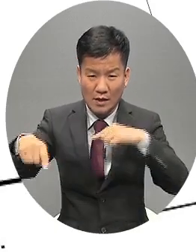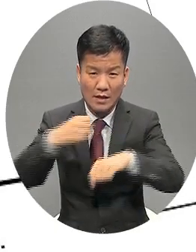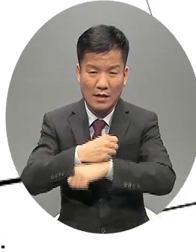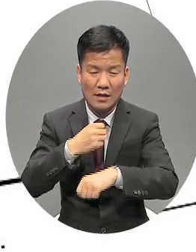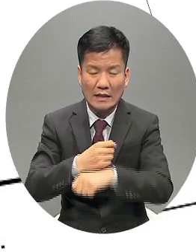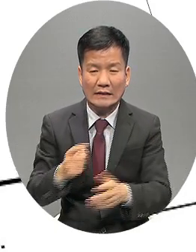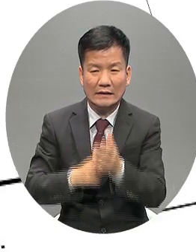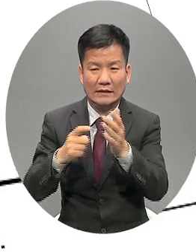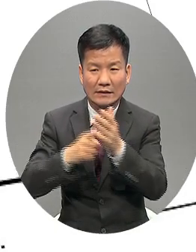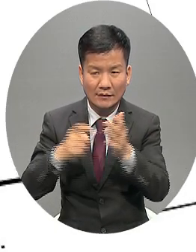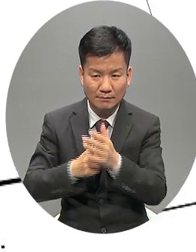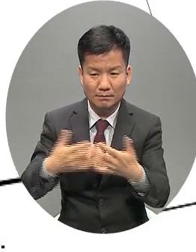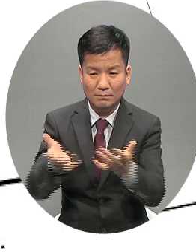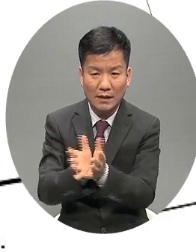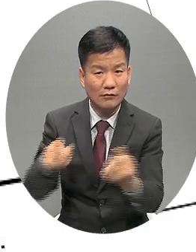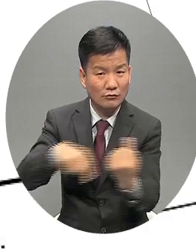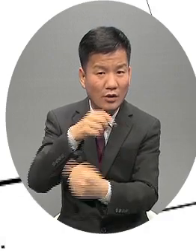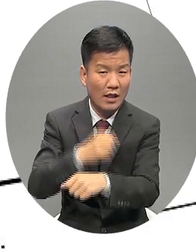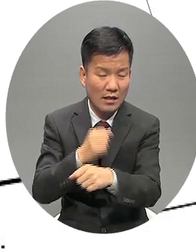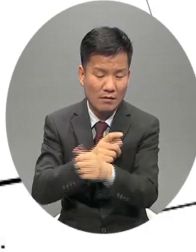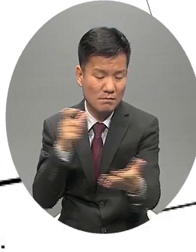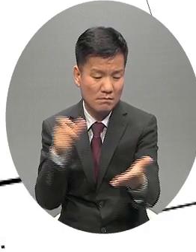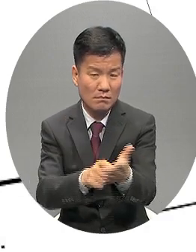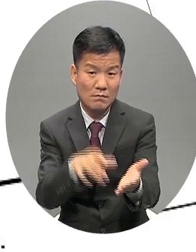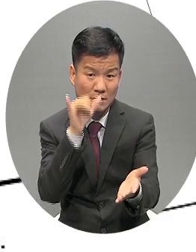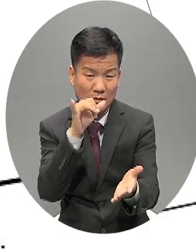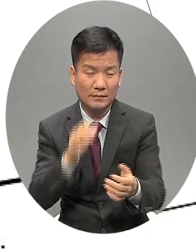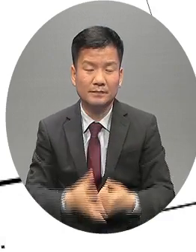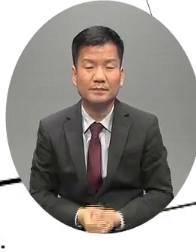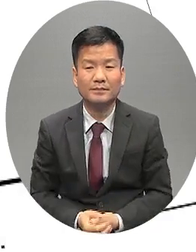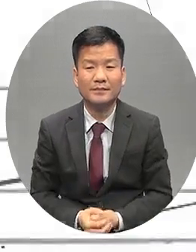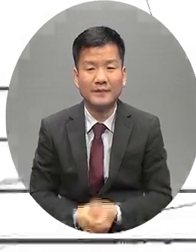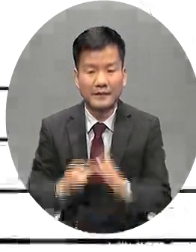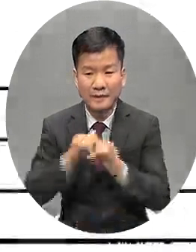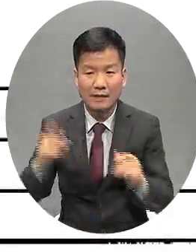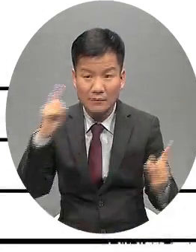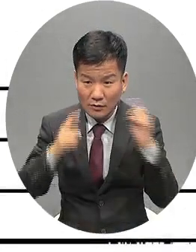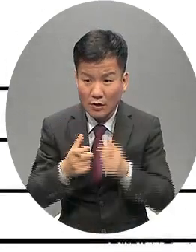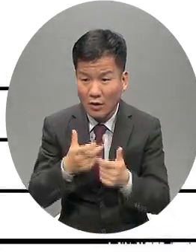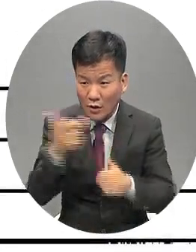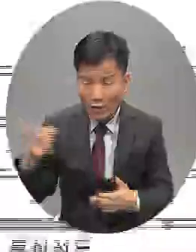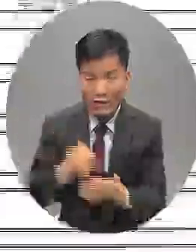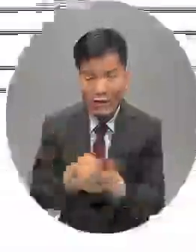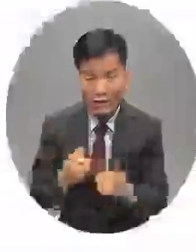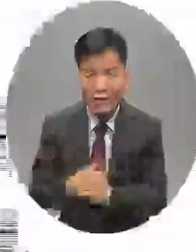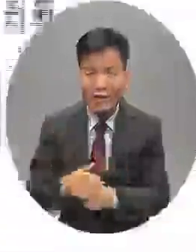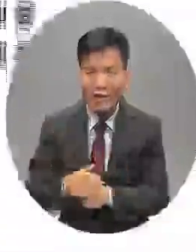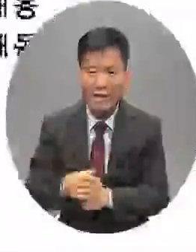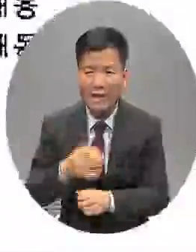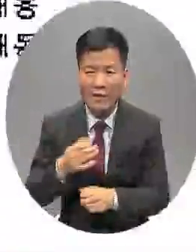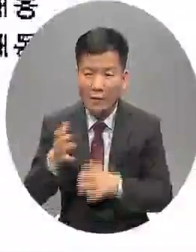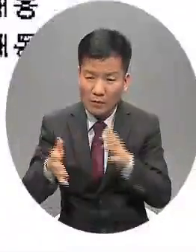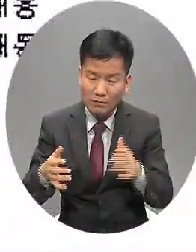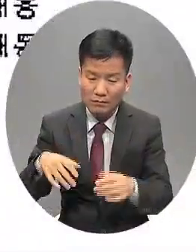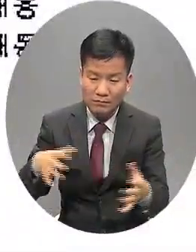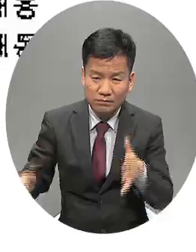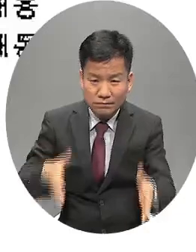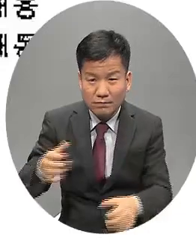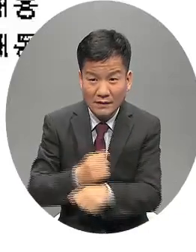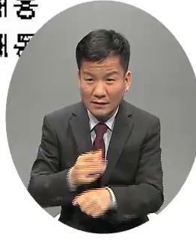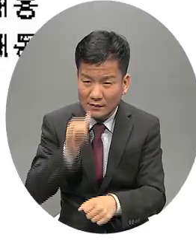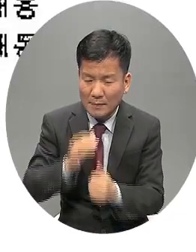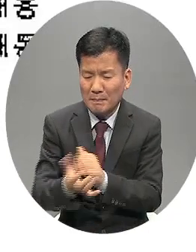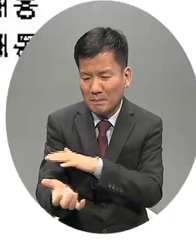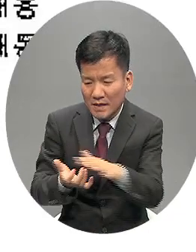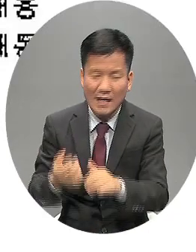긴급 구조 통제단 가동했다는 내용이 나타납니다 인명 피해가 늘어나자 부실 대응에 대한 비판을 우려해 하지도 않은